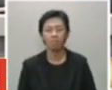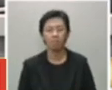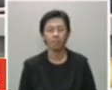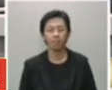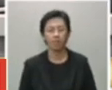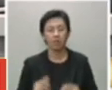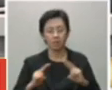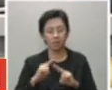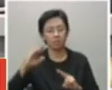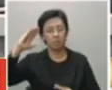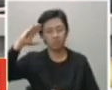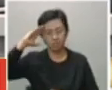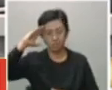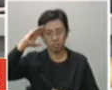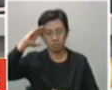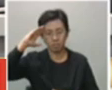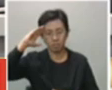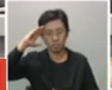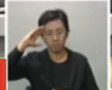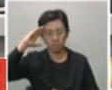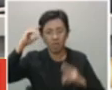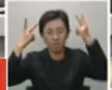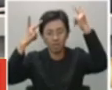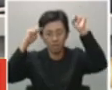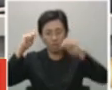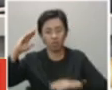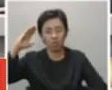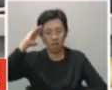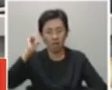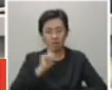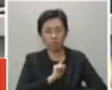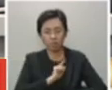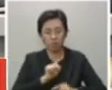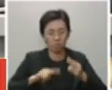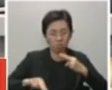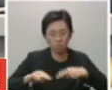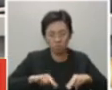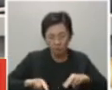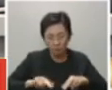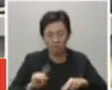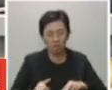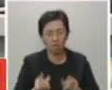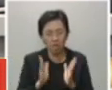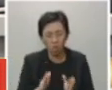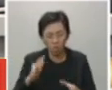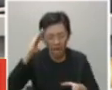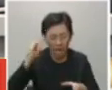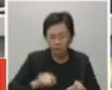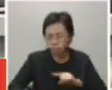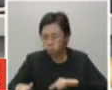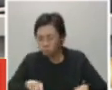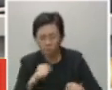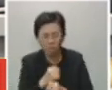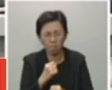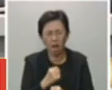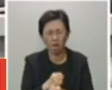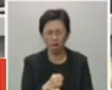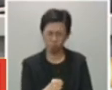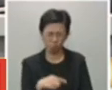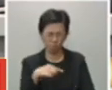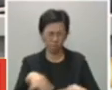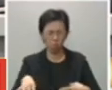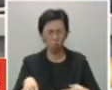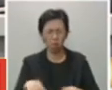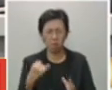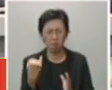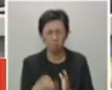กระทรวงกลาโหมในอุ้งมือของท่านมีแต่การใช้กำลังคนที่ผิดประเภทไม่เชื่อนะ